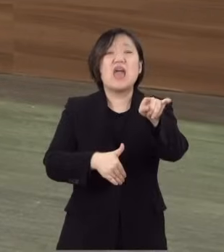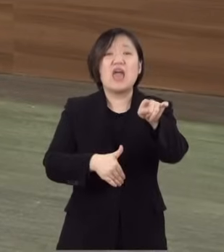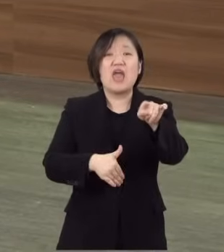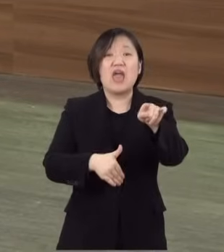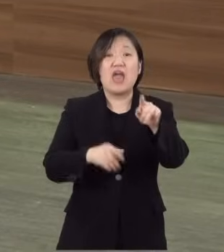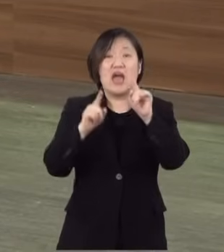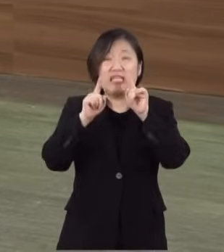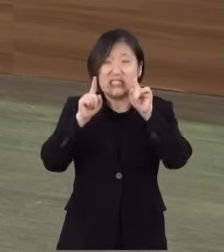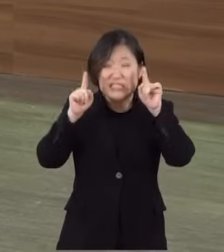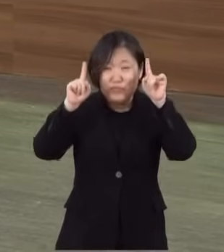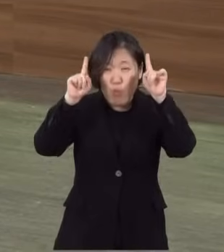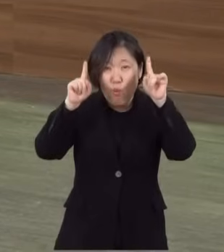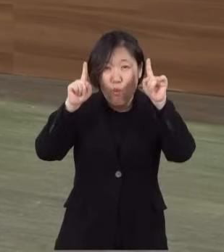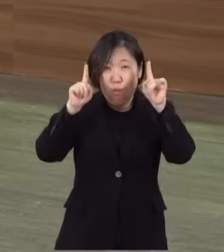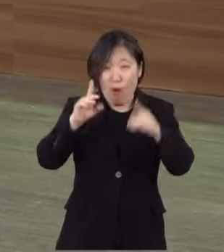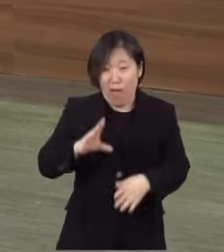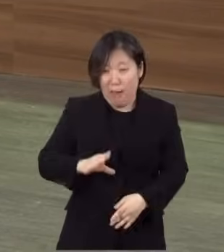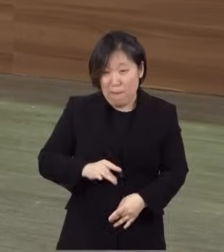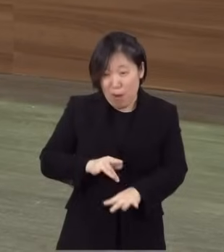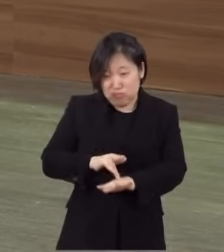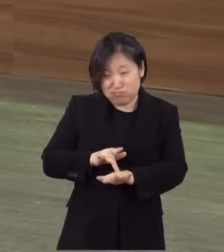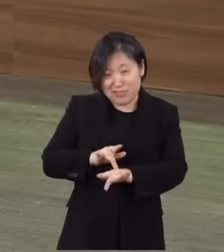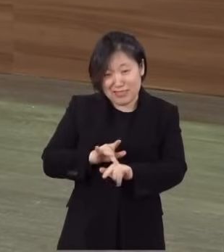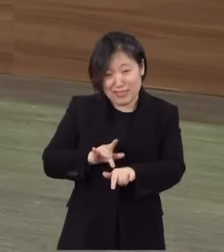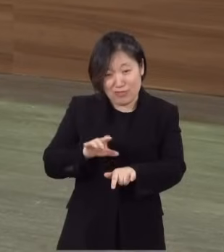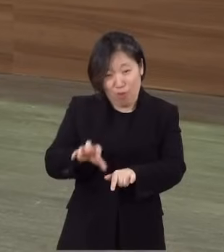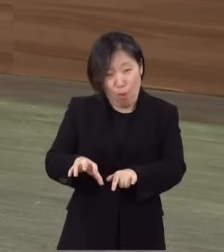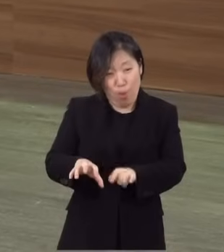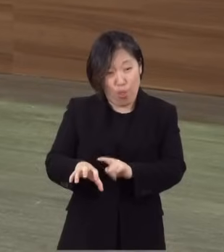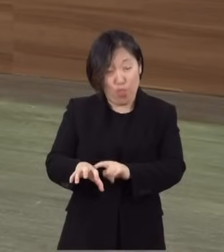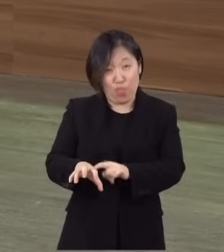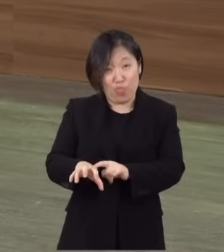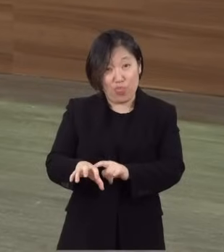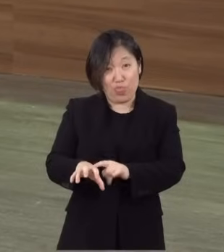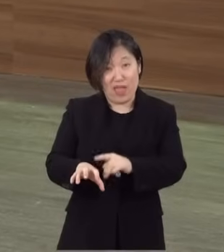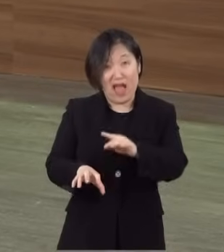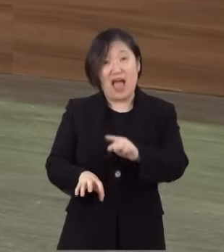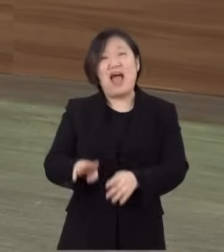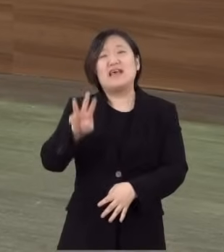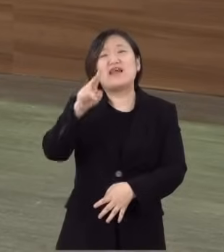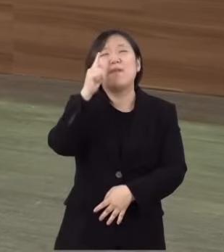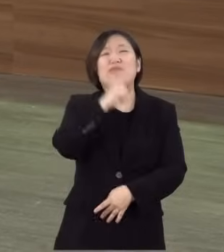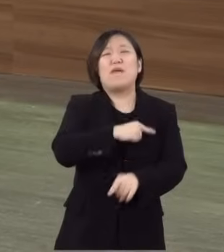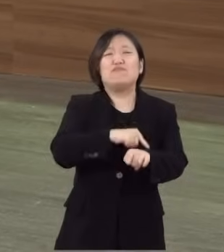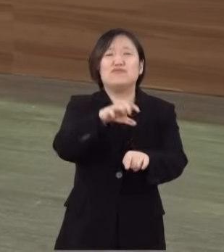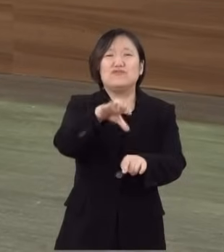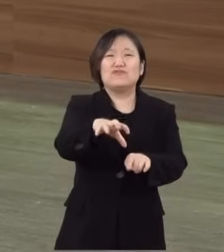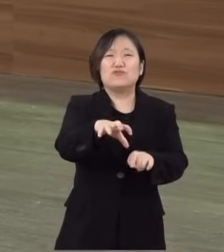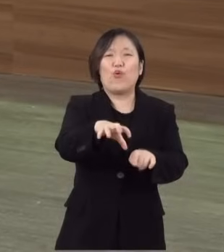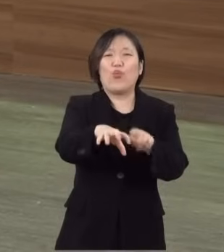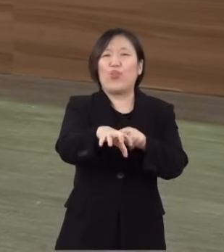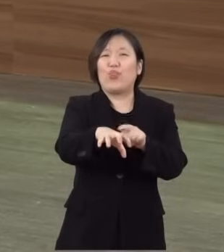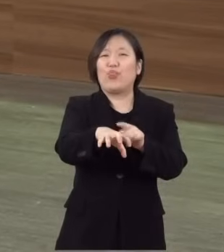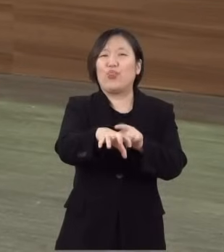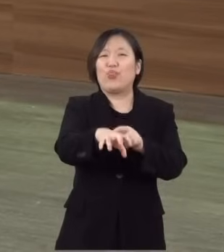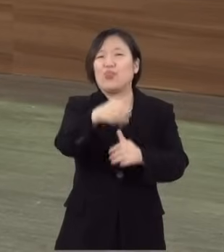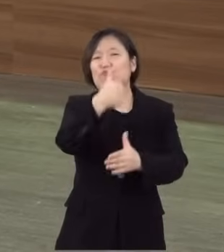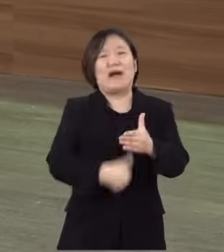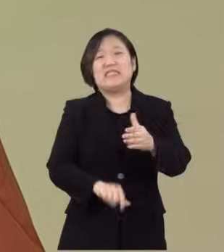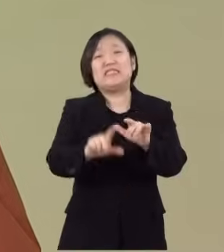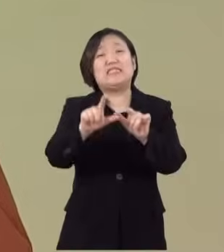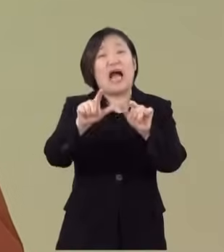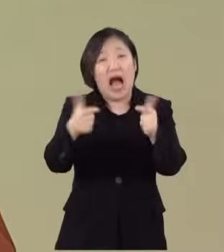떨어지지 않고 항상 인간 세상과 천상 세계에서 온갖 즐거움을 누린